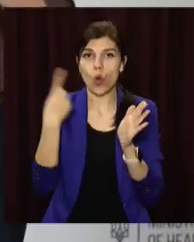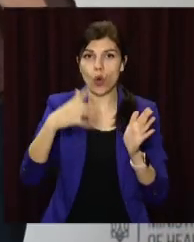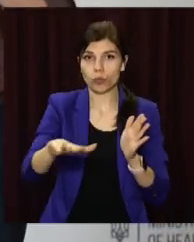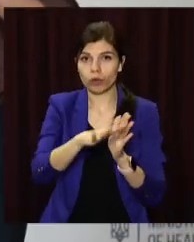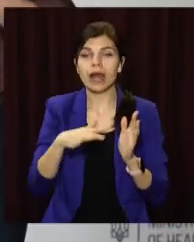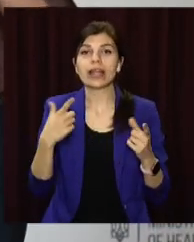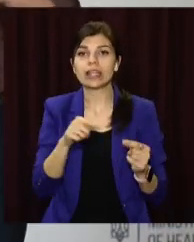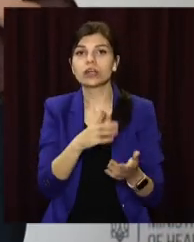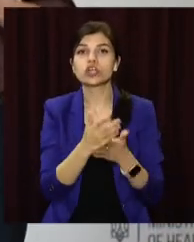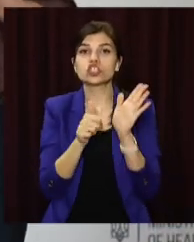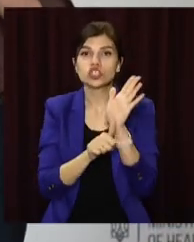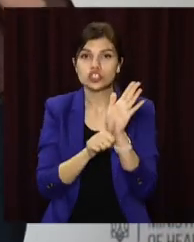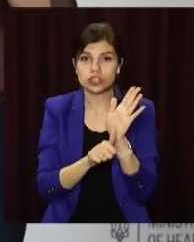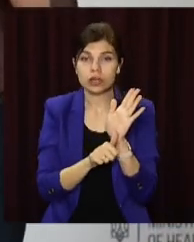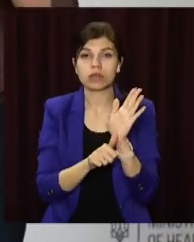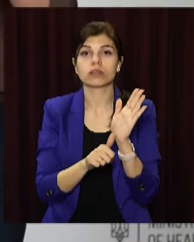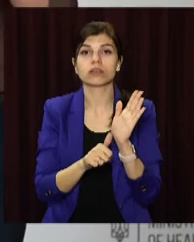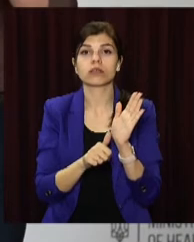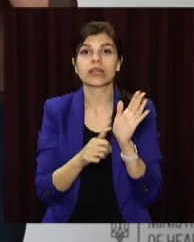де вона складає